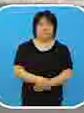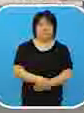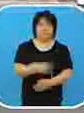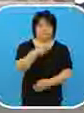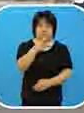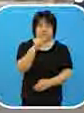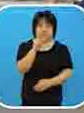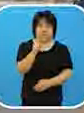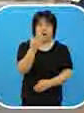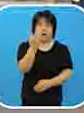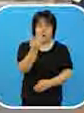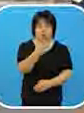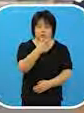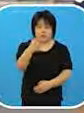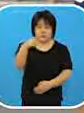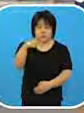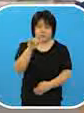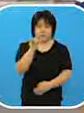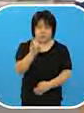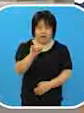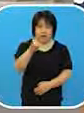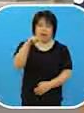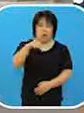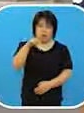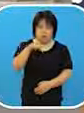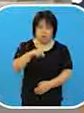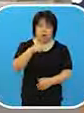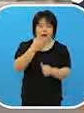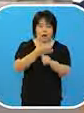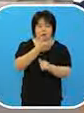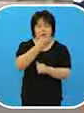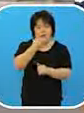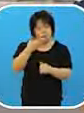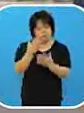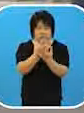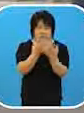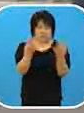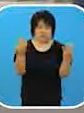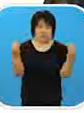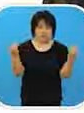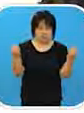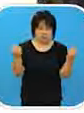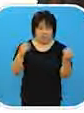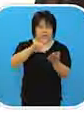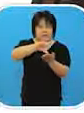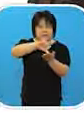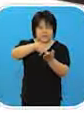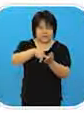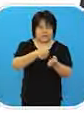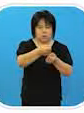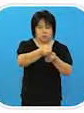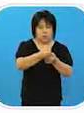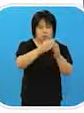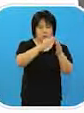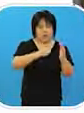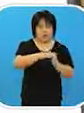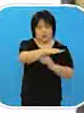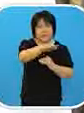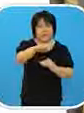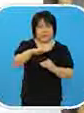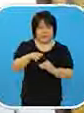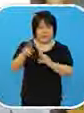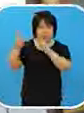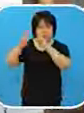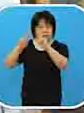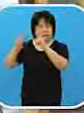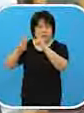い、ね、これニカホ陣屋、はい、ね、これ実はね、秋田のね、うまいものがね、びっしり詰まってるんですよね、はい、地元のね、農家の皆さんと